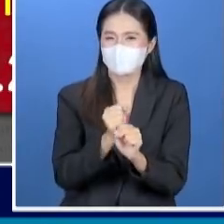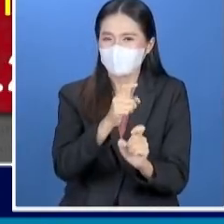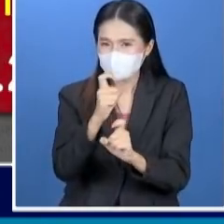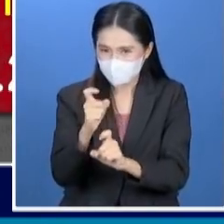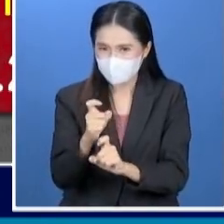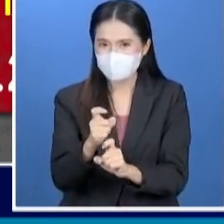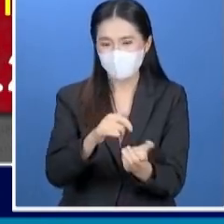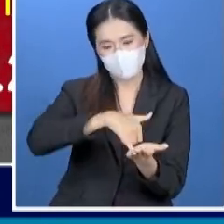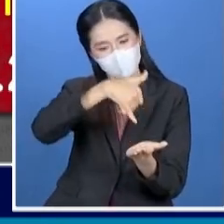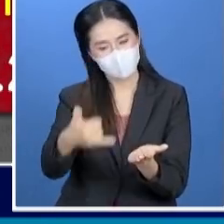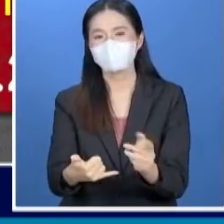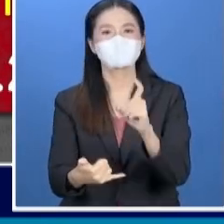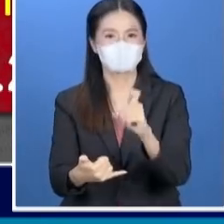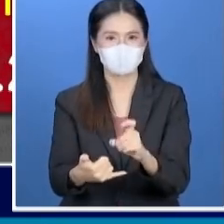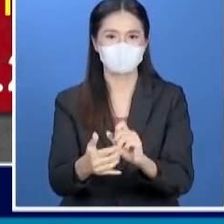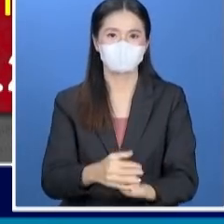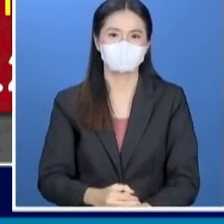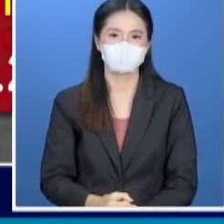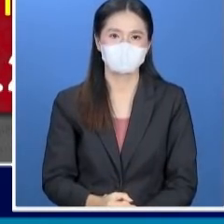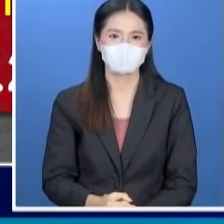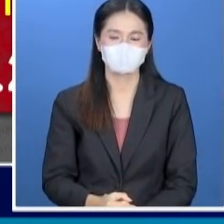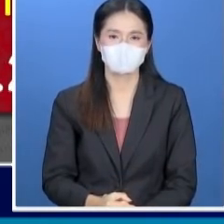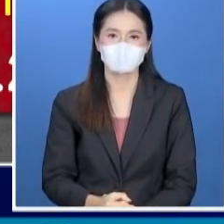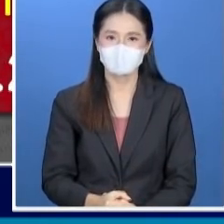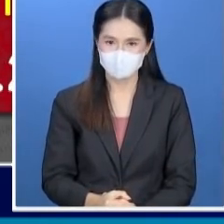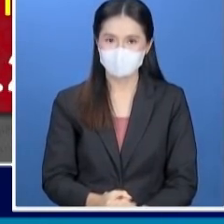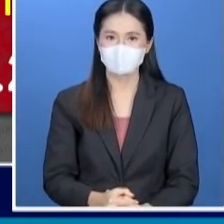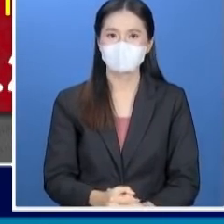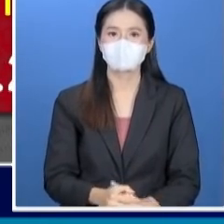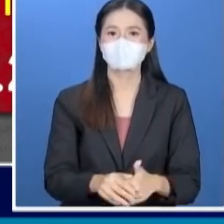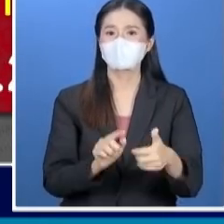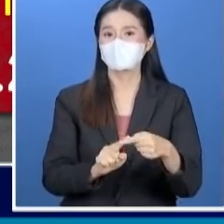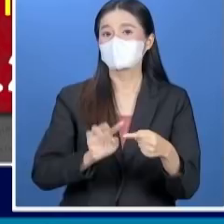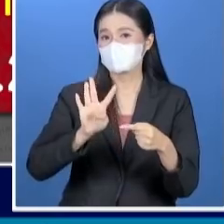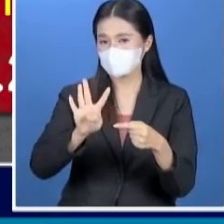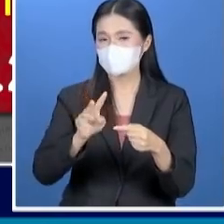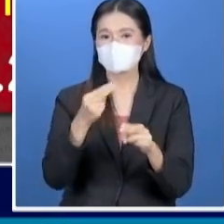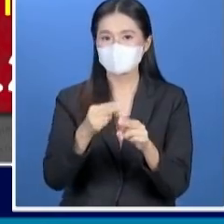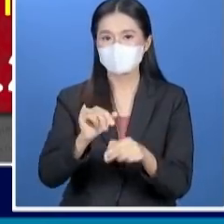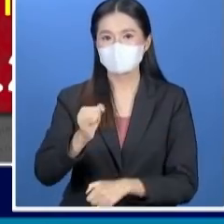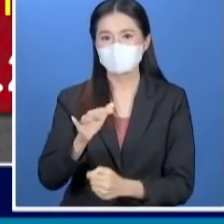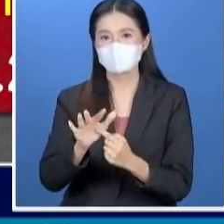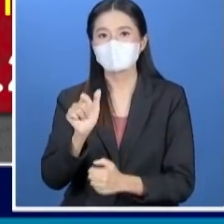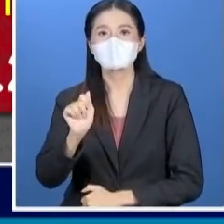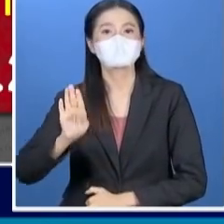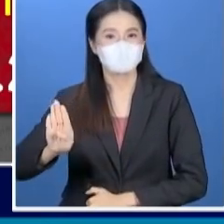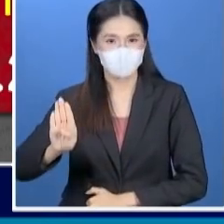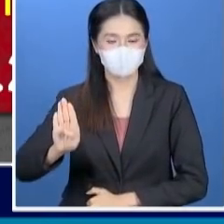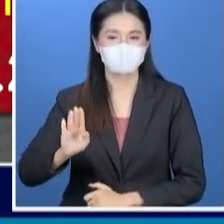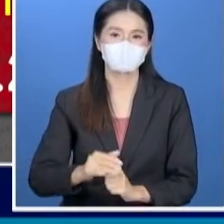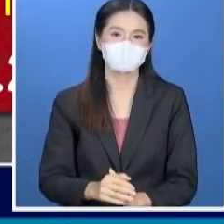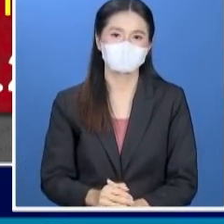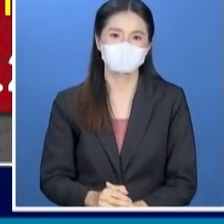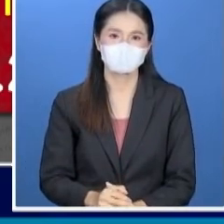มาทเป็นเหตุให้ผู้อื่นถึงแก่ความตายผู้ต้องหาที่4นายดิทัศน์หรือจ๊อบกีรติสุทธิสา